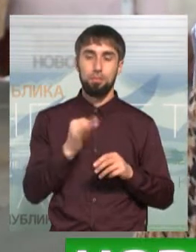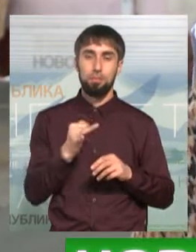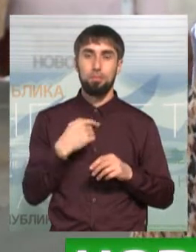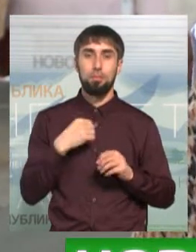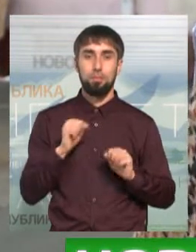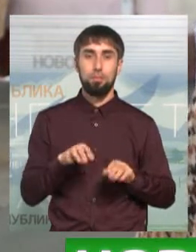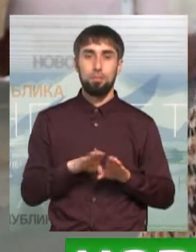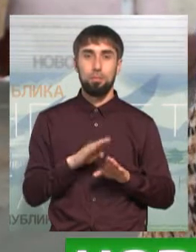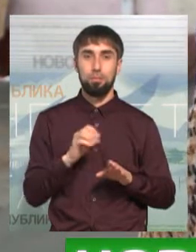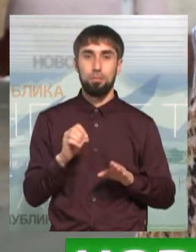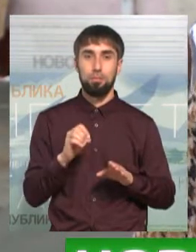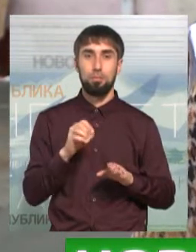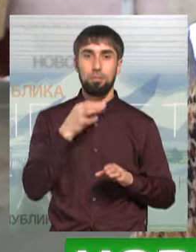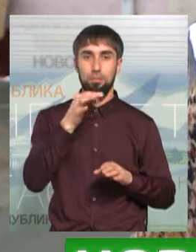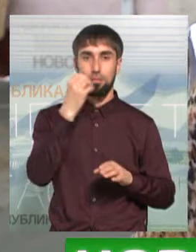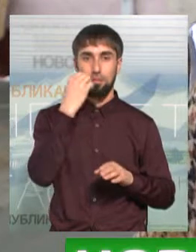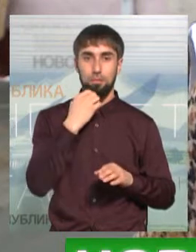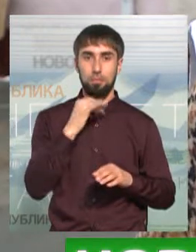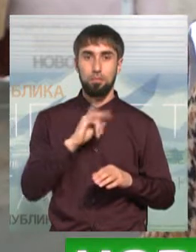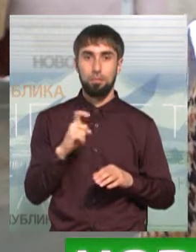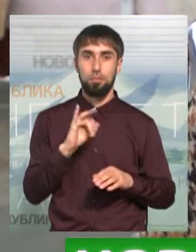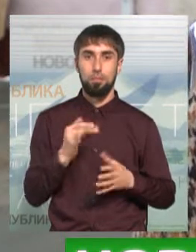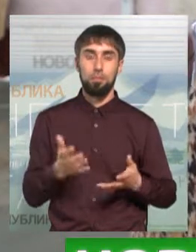можем поблагодарить их и